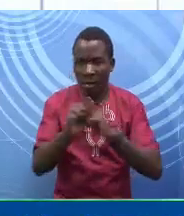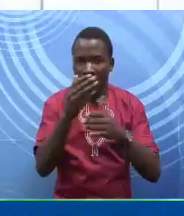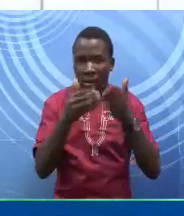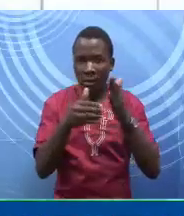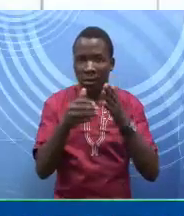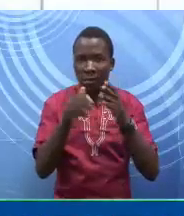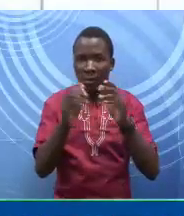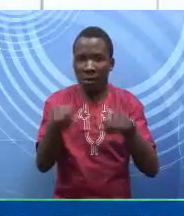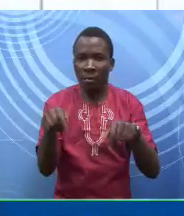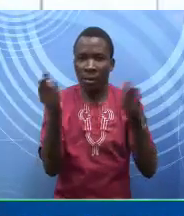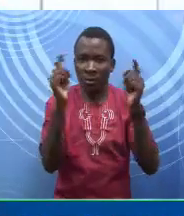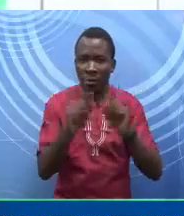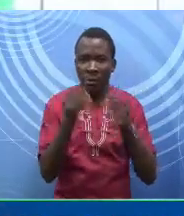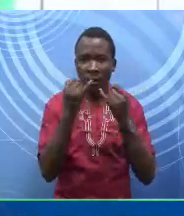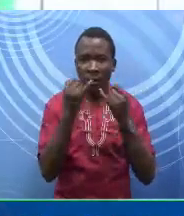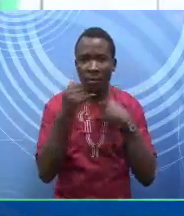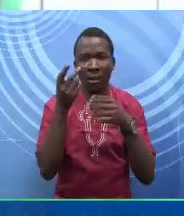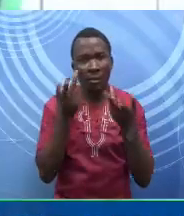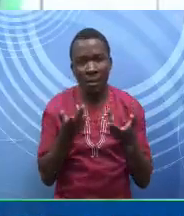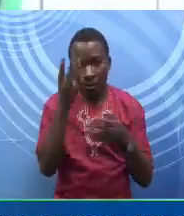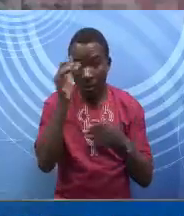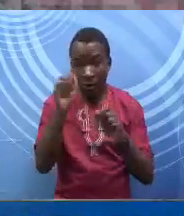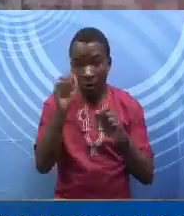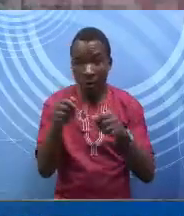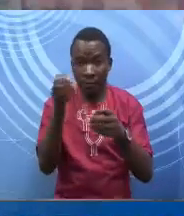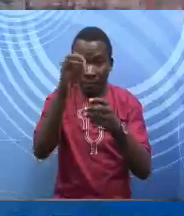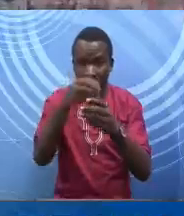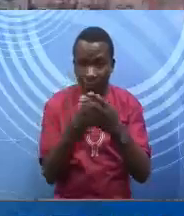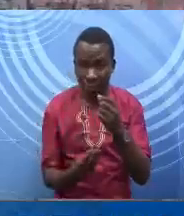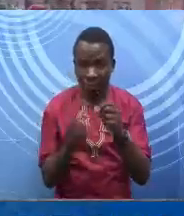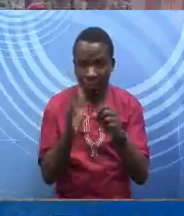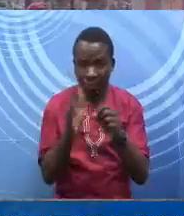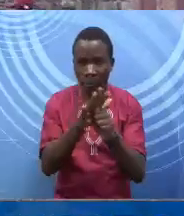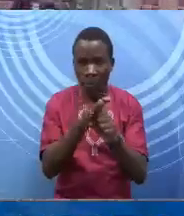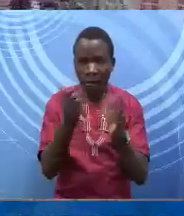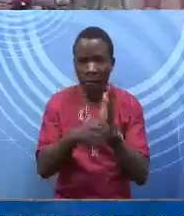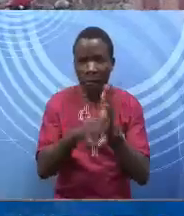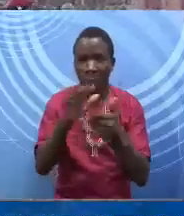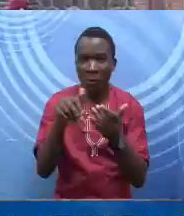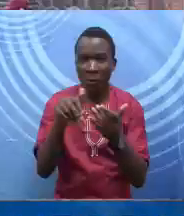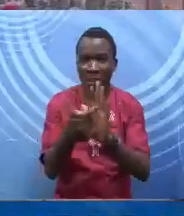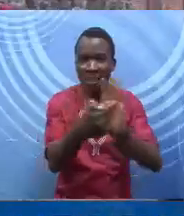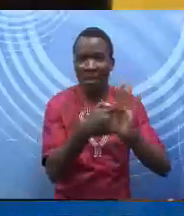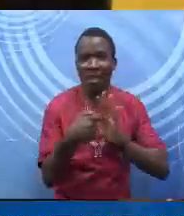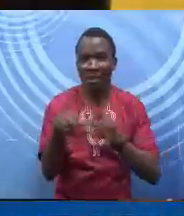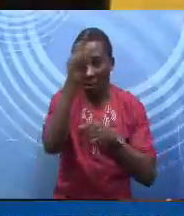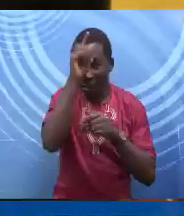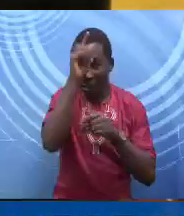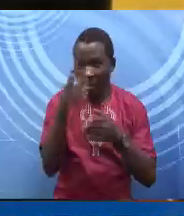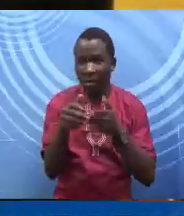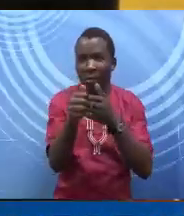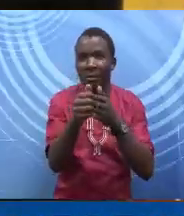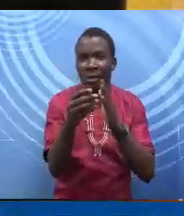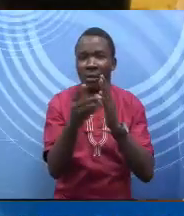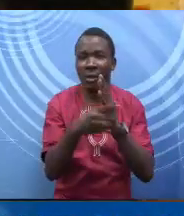kuza bakatubwira uko bizagenda kubera yuko bishobora kudukira mu gihombo kinini kuri ibi bibazo byose bigenda bigaragazwa n'aba baturage umuyobozi w'akarere ka